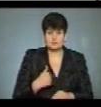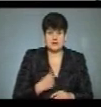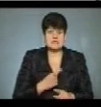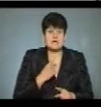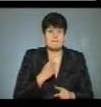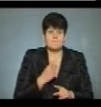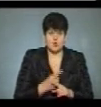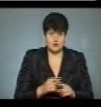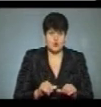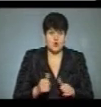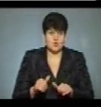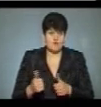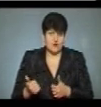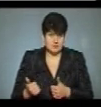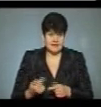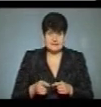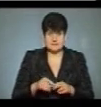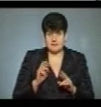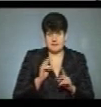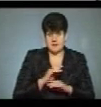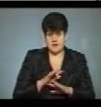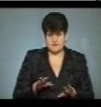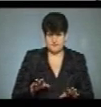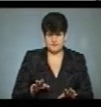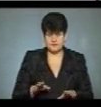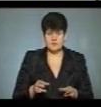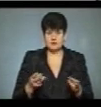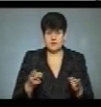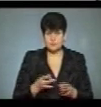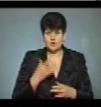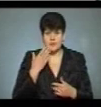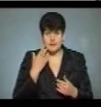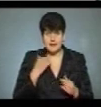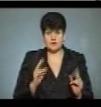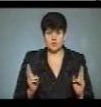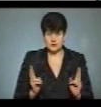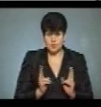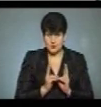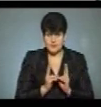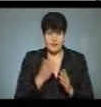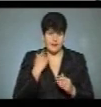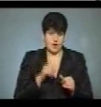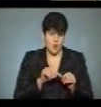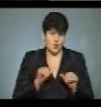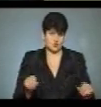забороняємо розводитися, це не є правильно. Потрібно легко сходитися і легко